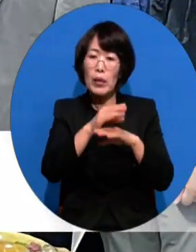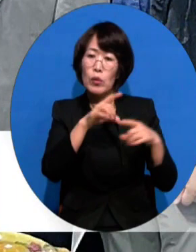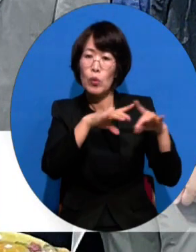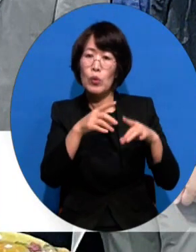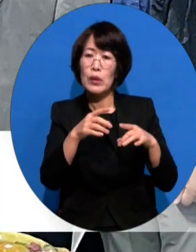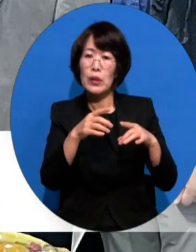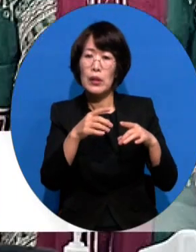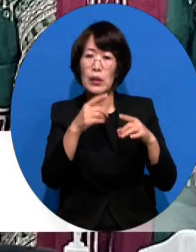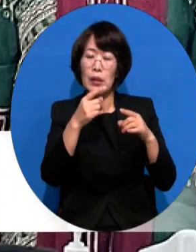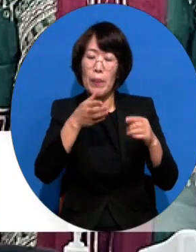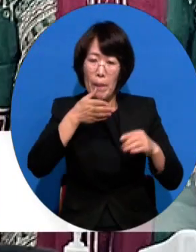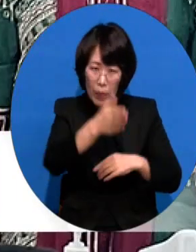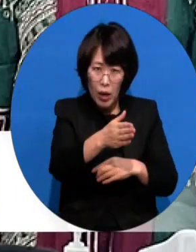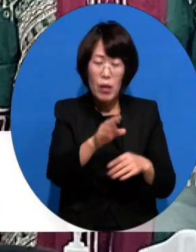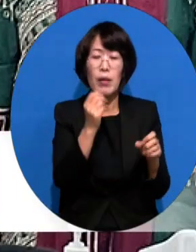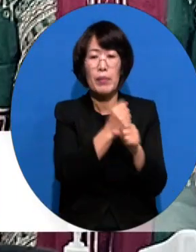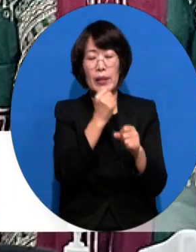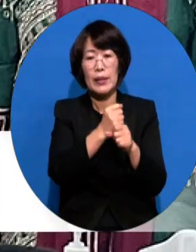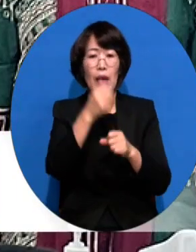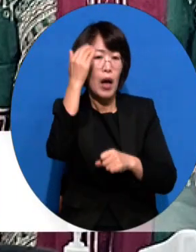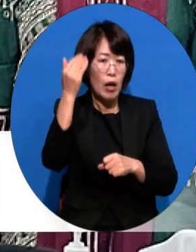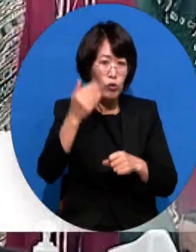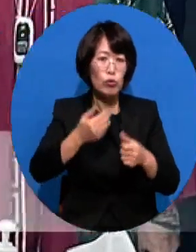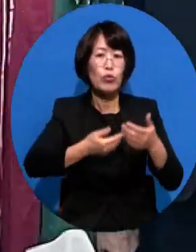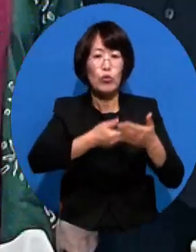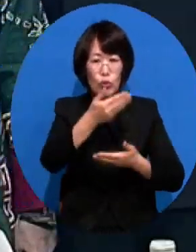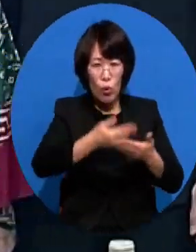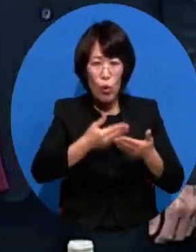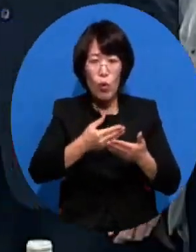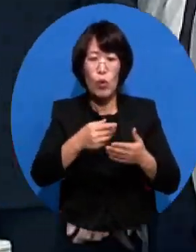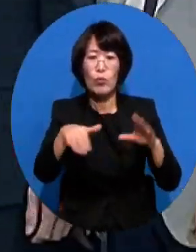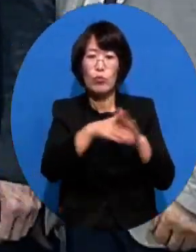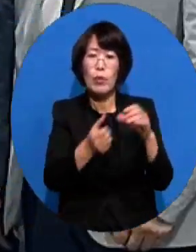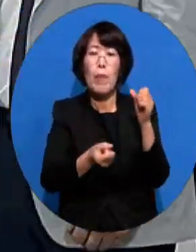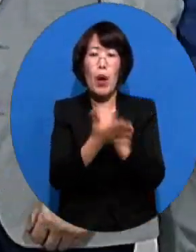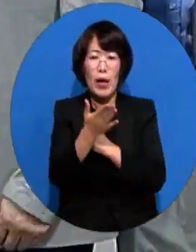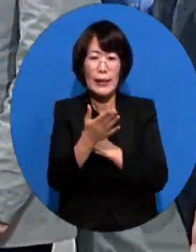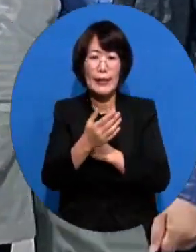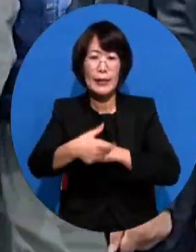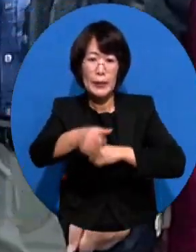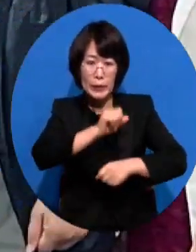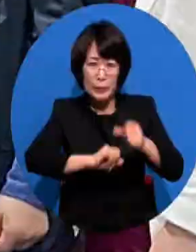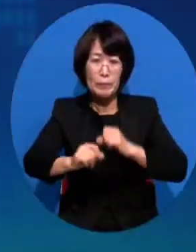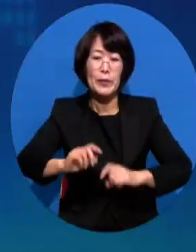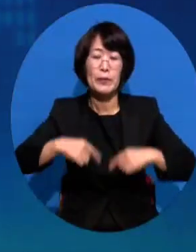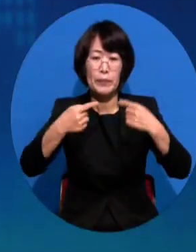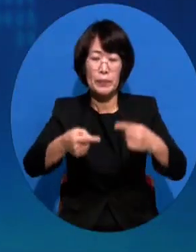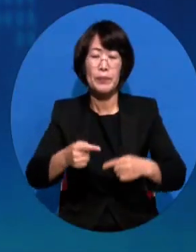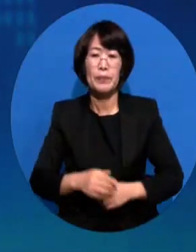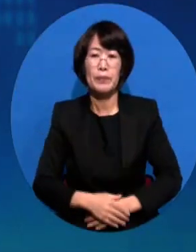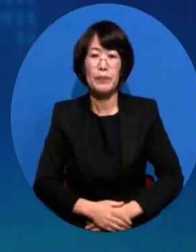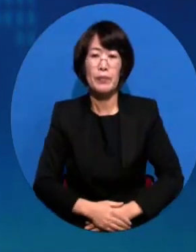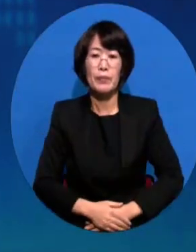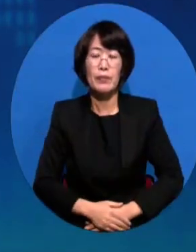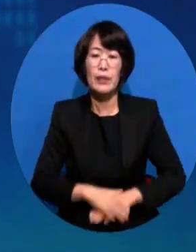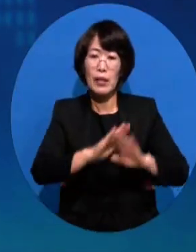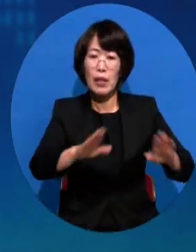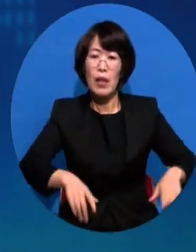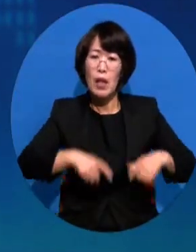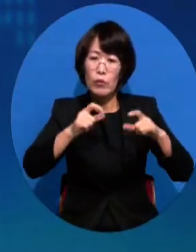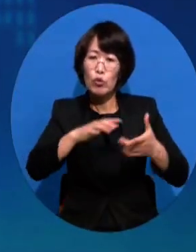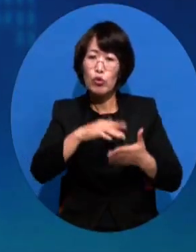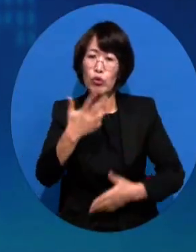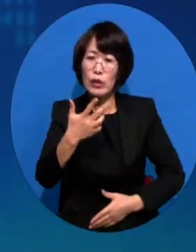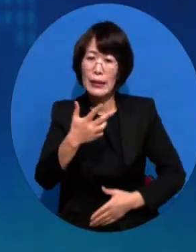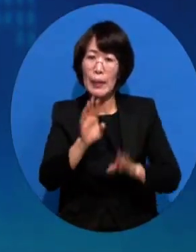개설해 한국어 교육과 한국 문화 확산에 나서기로 했습니다. 전남 지역